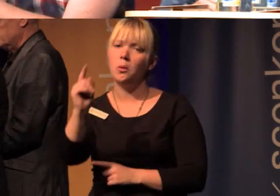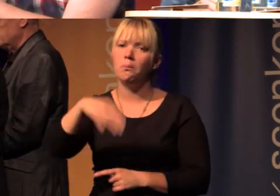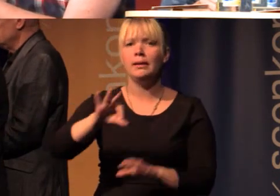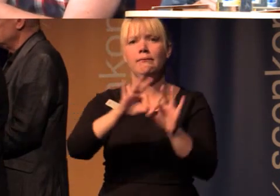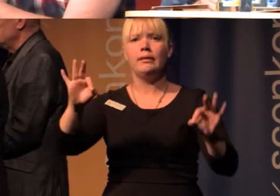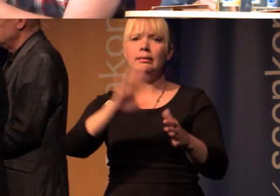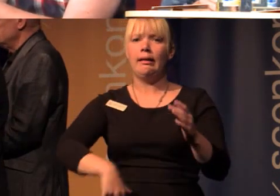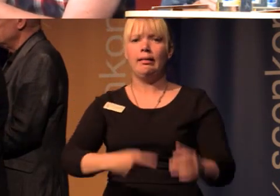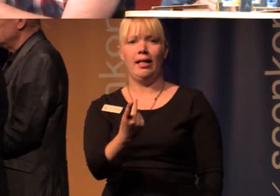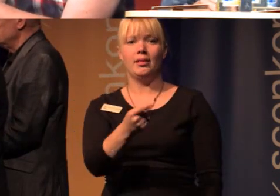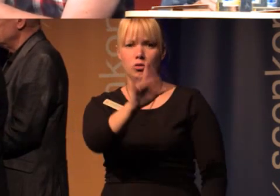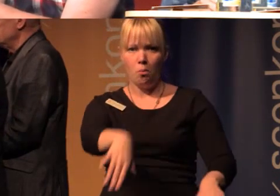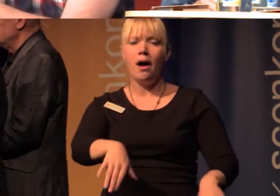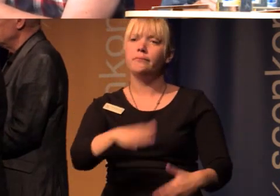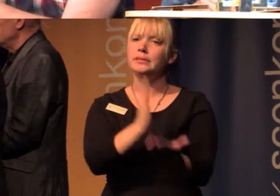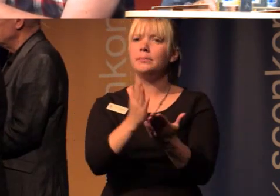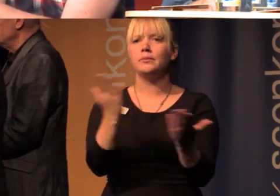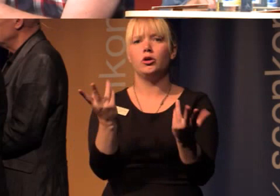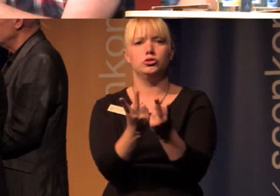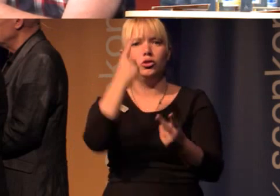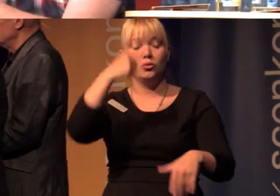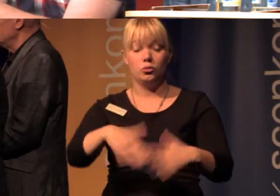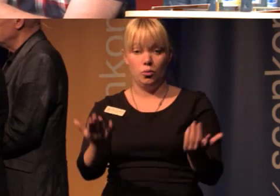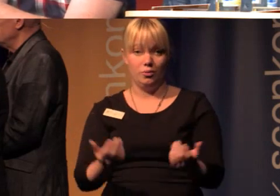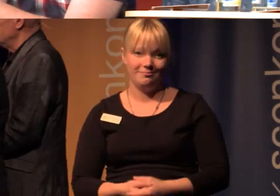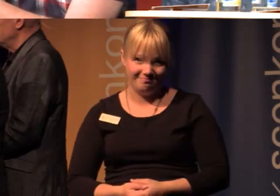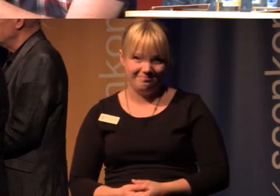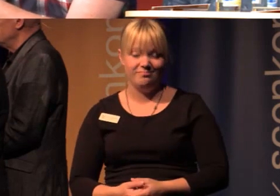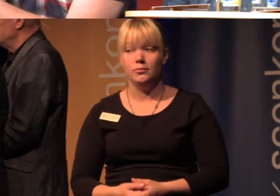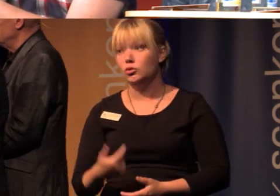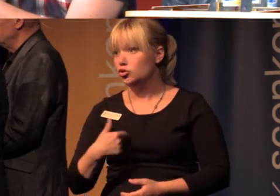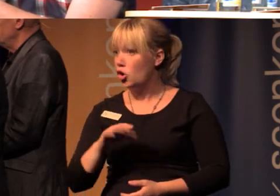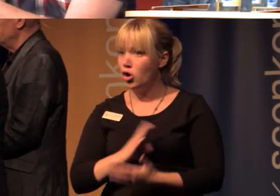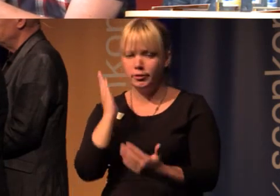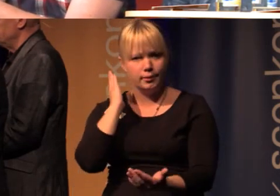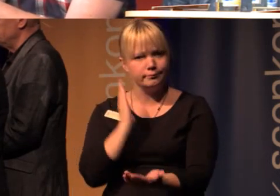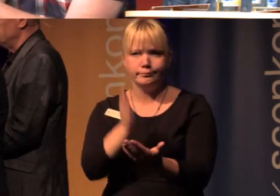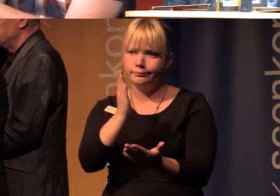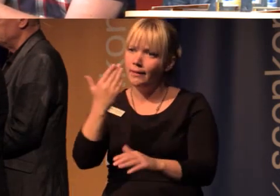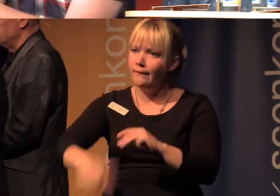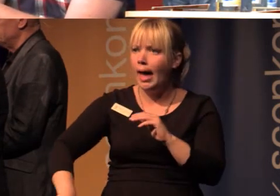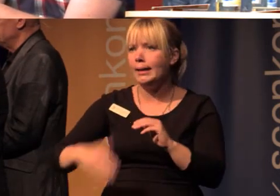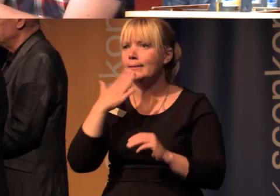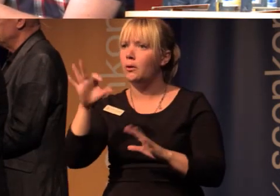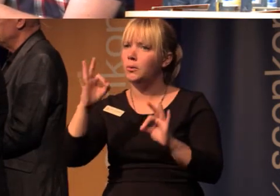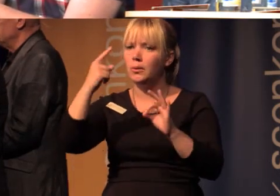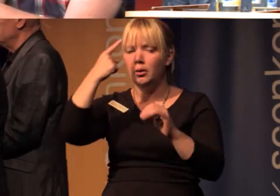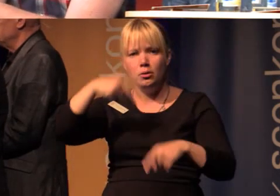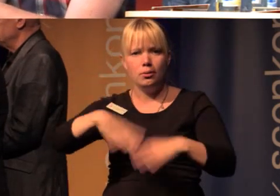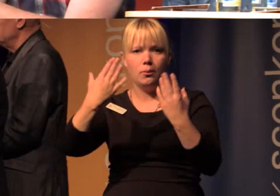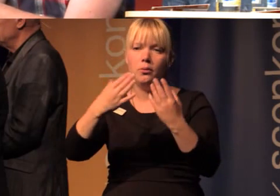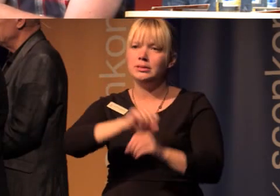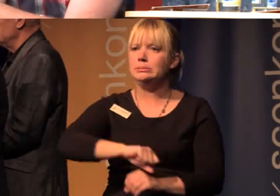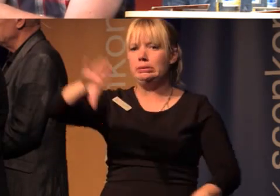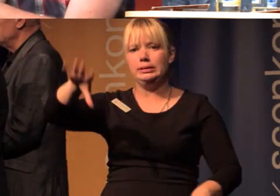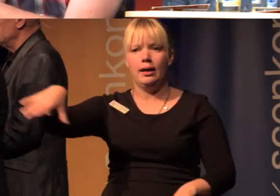de andra. Jag vet inte exakt. Jag har inget konkret svar på hur kulturen kan tillgängliggöras för hela svenska folket. Men jag tror att det är ett